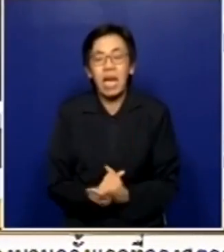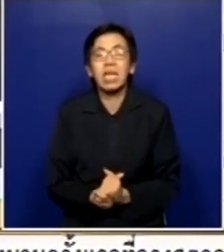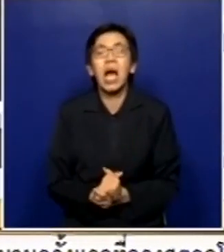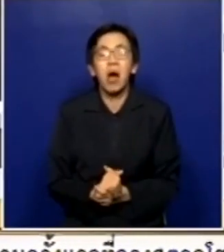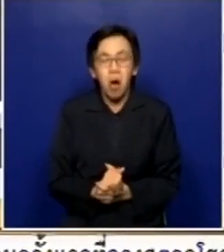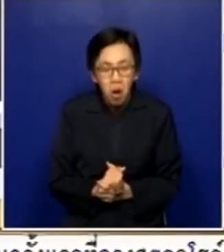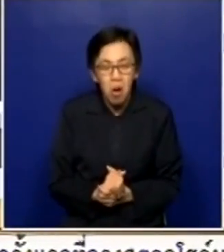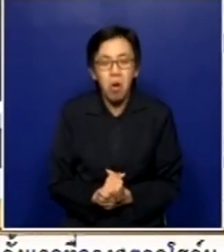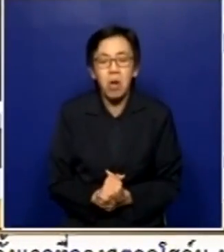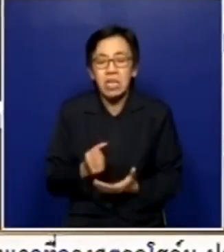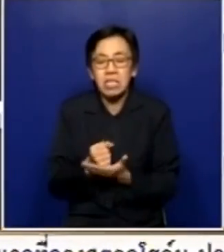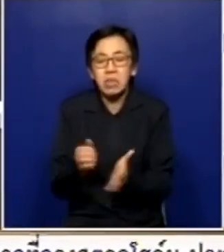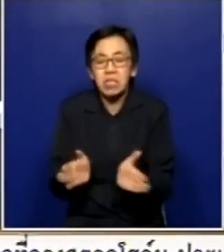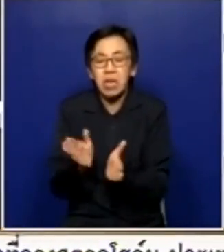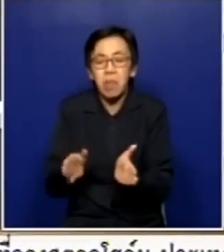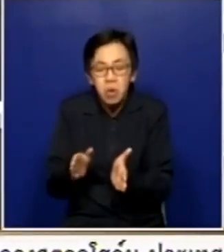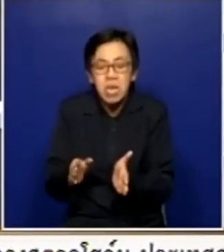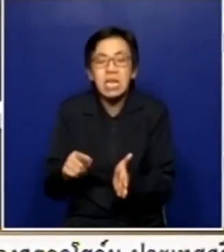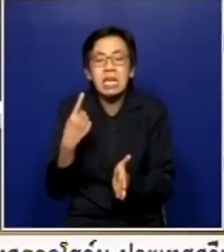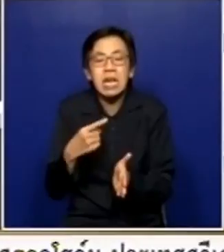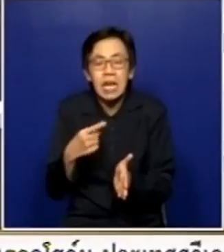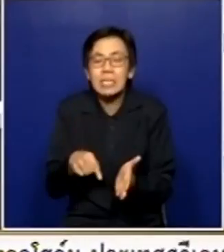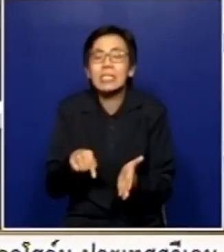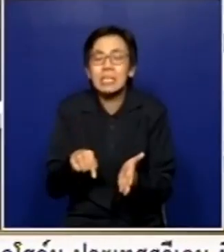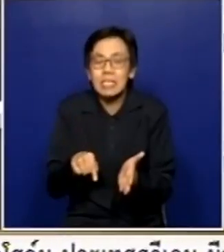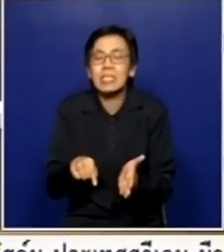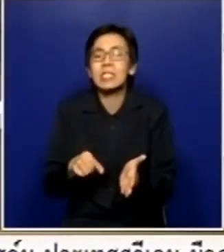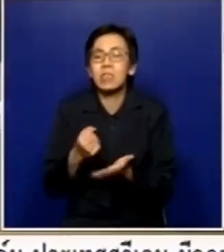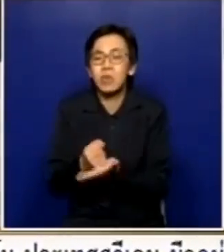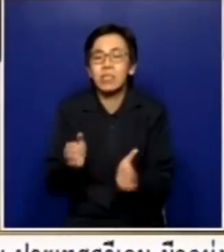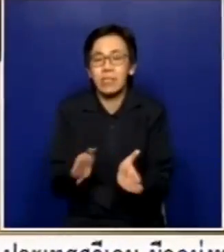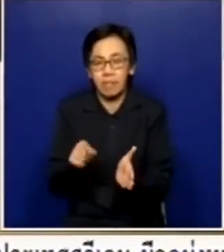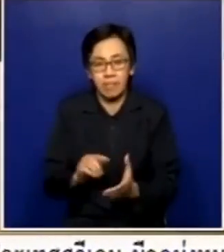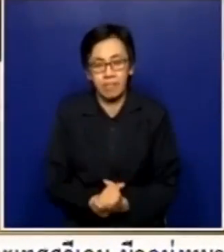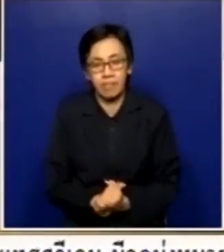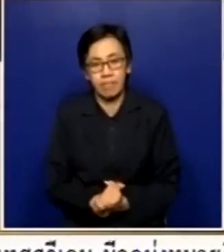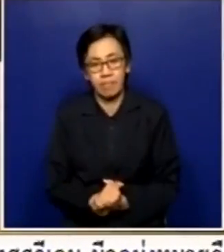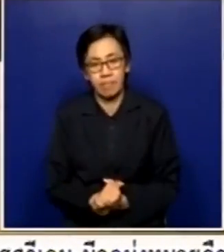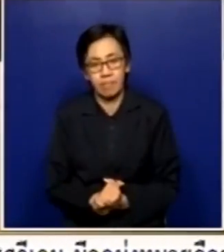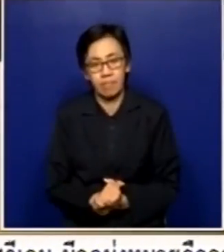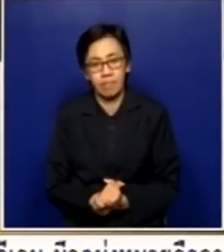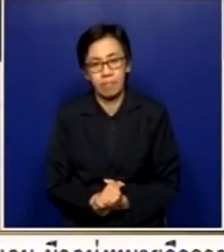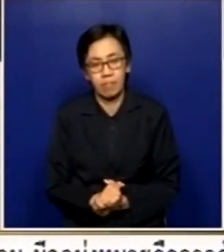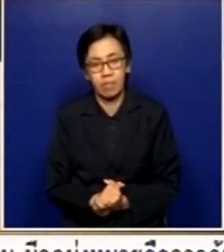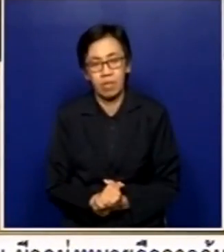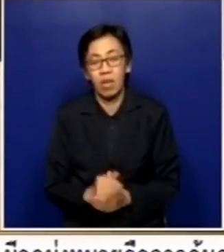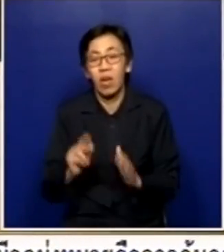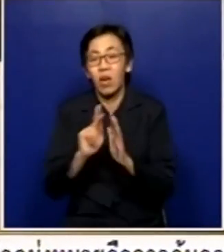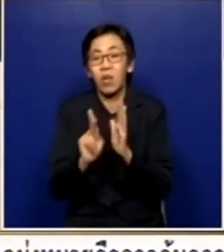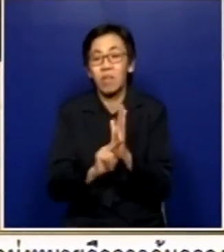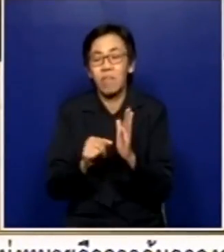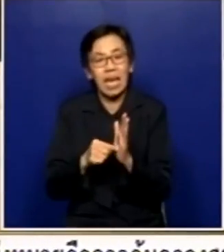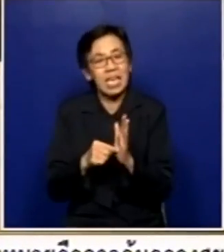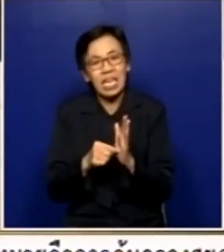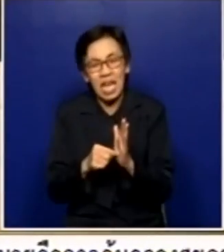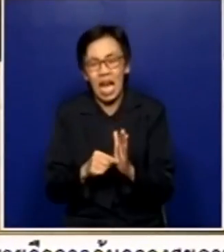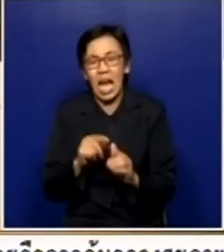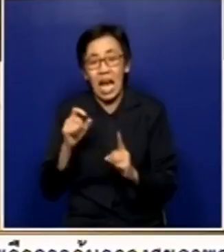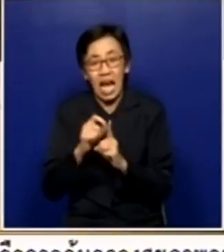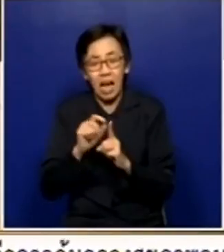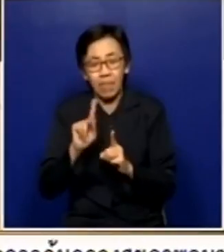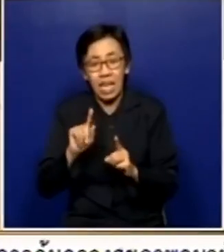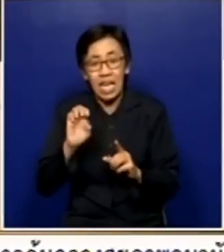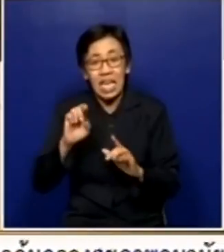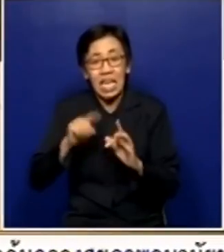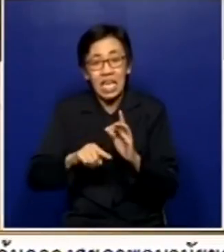เขาคนครับและทำกิจกรรมรับไอขี้กาโจดีต่อด้วย